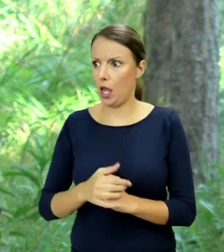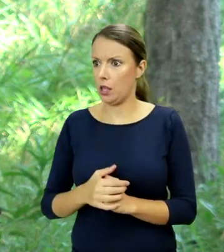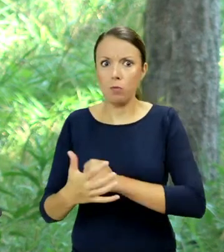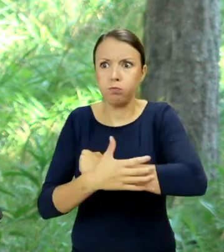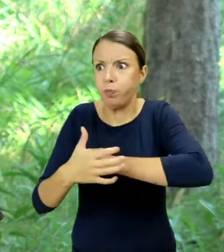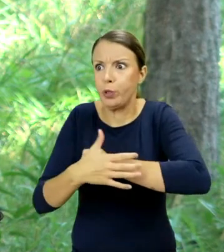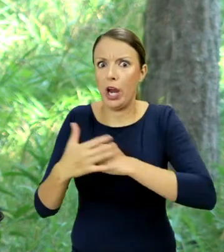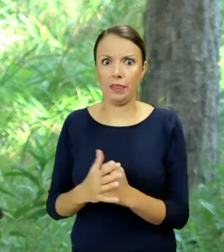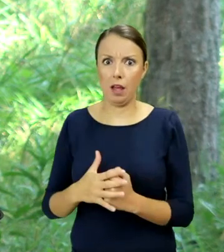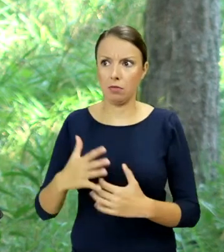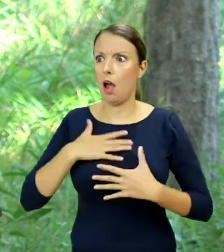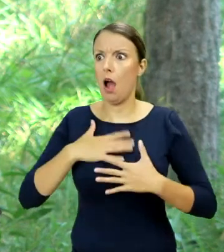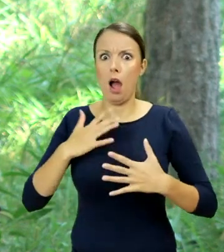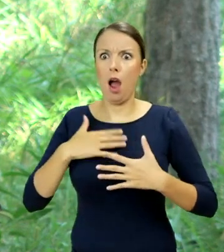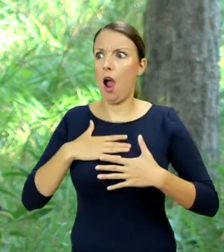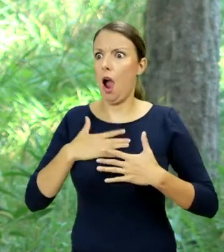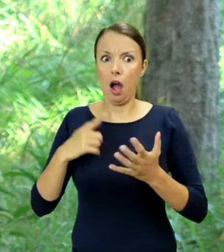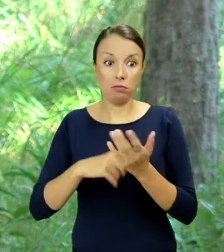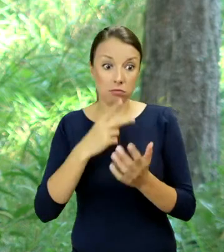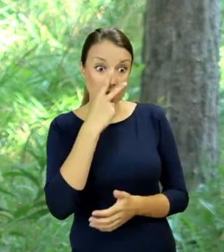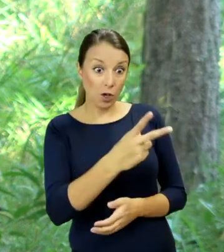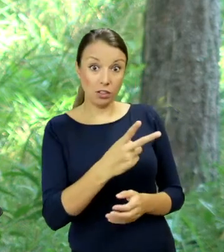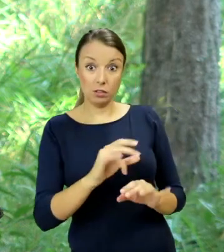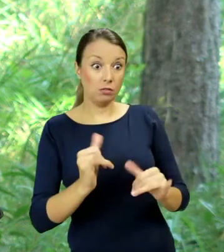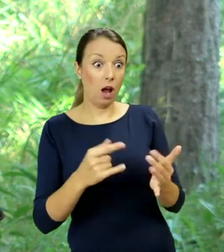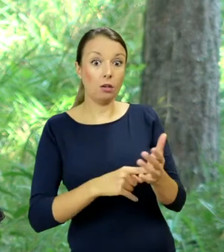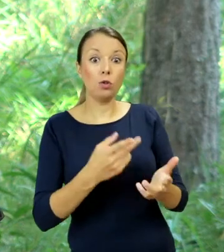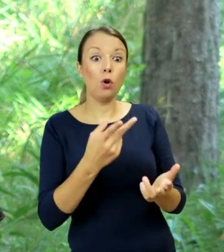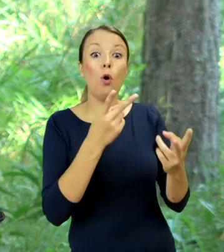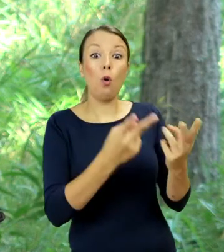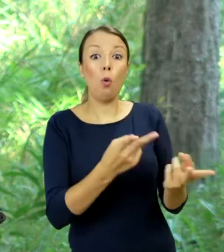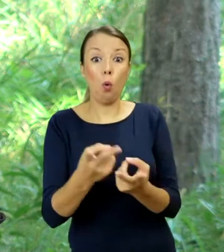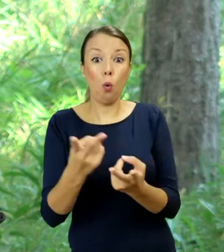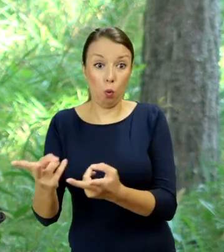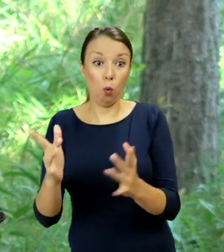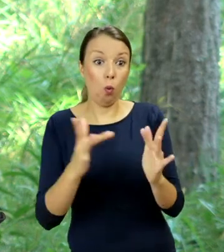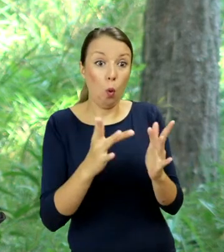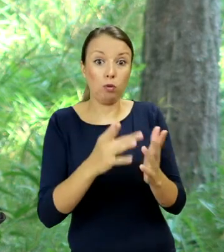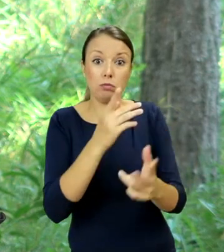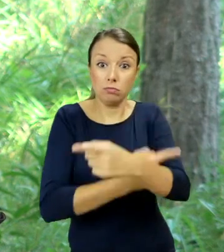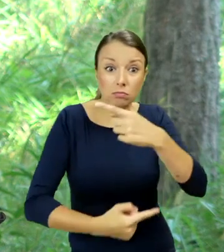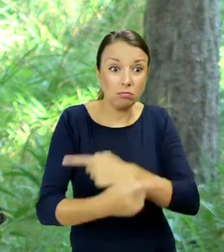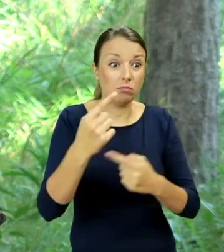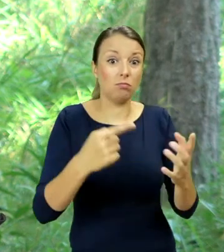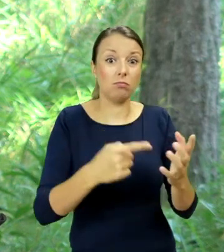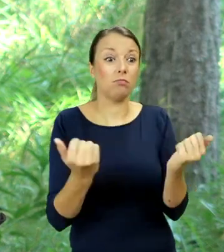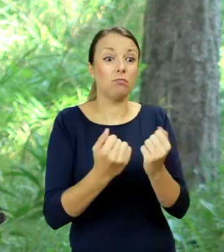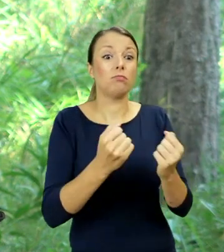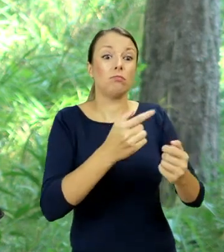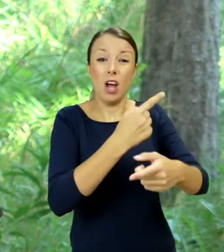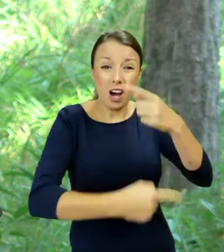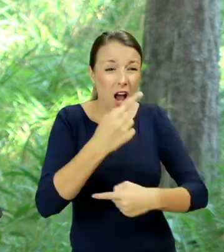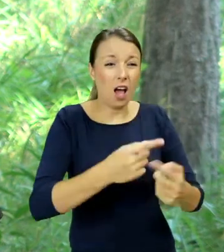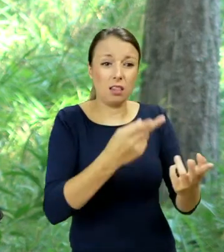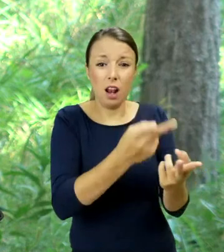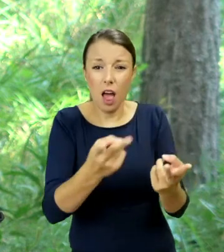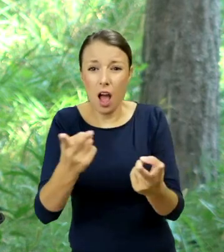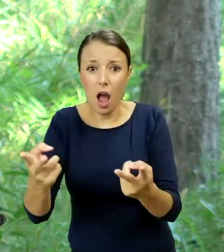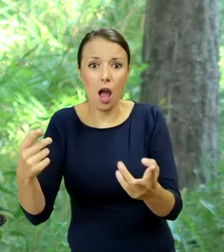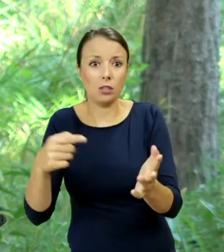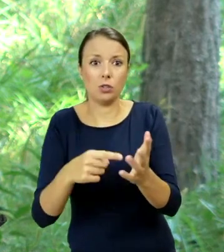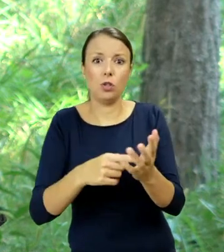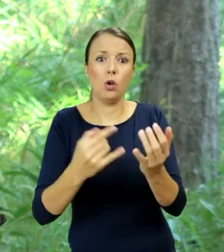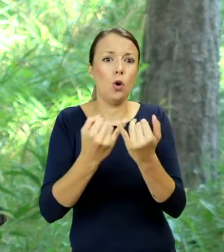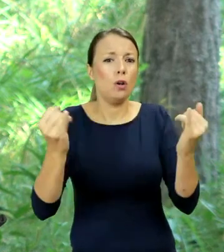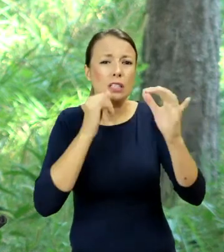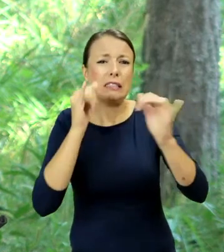znieść może, nie pojmę nigdy. Łóżka z rannymi w ogromnej sali po czwórnym stały rzędem, pomiędzy nimi na rzuconych siennikach